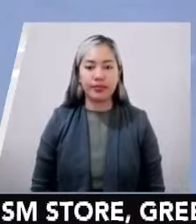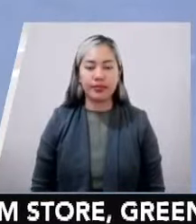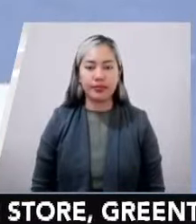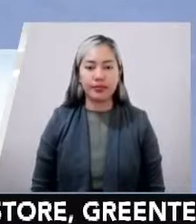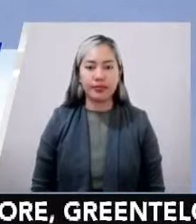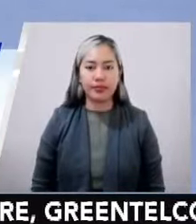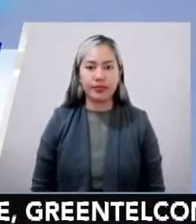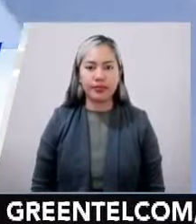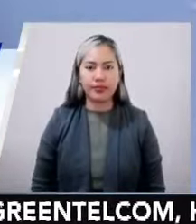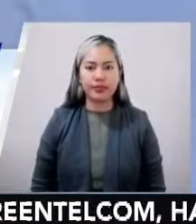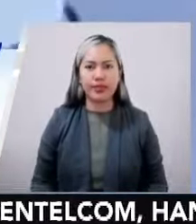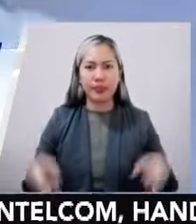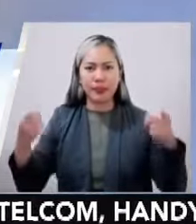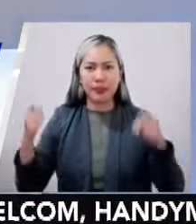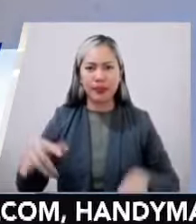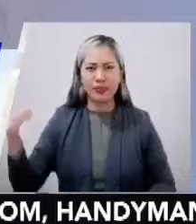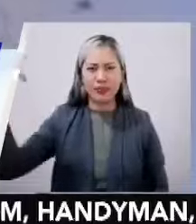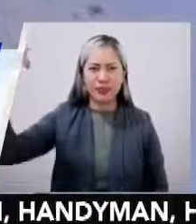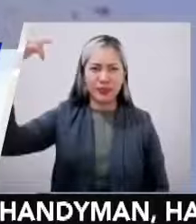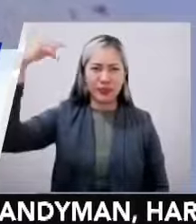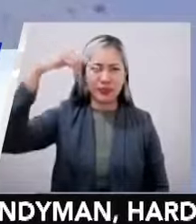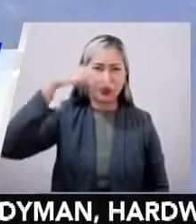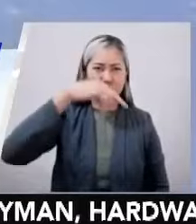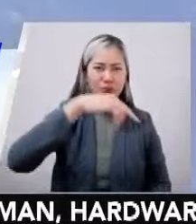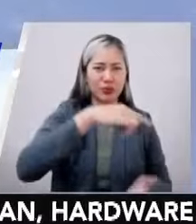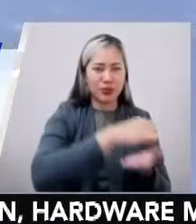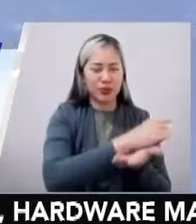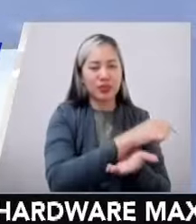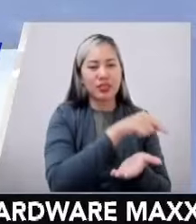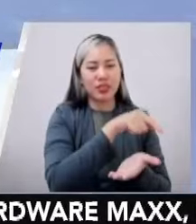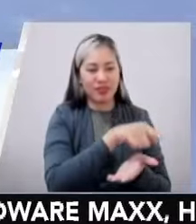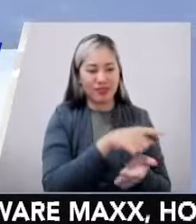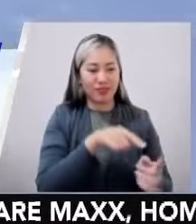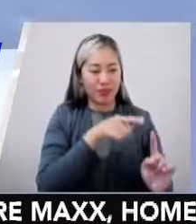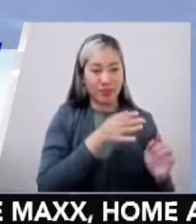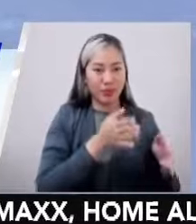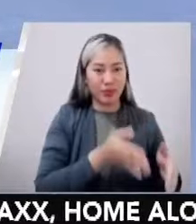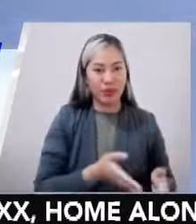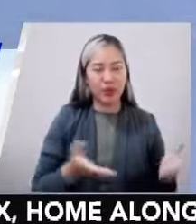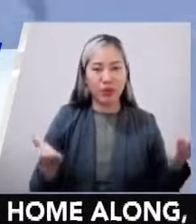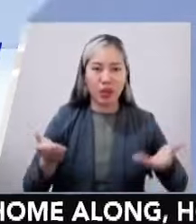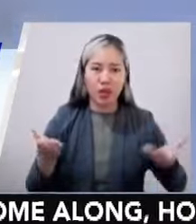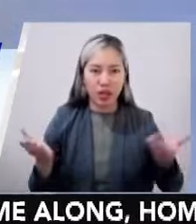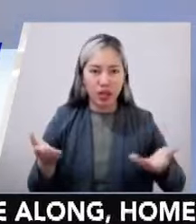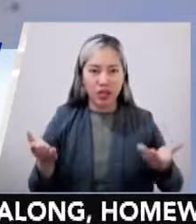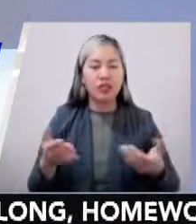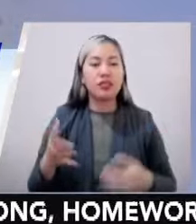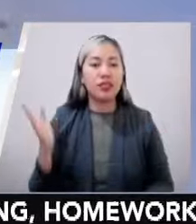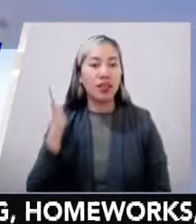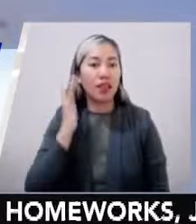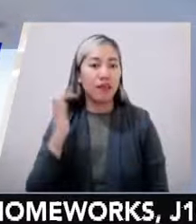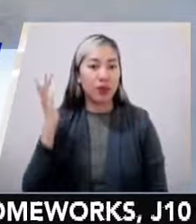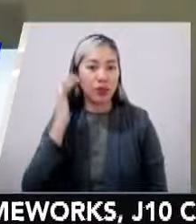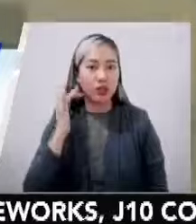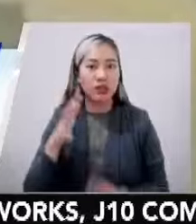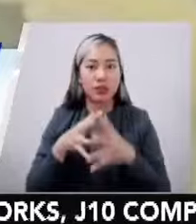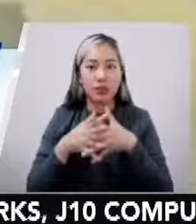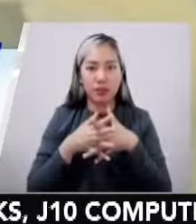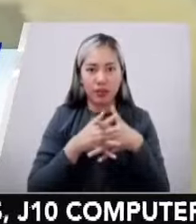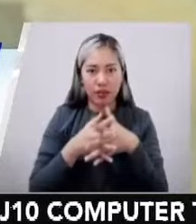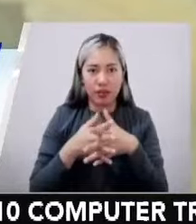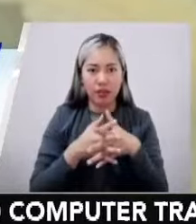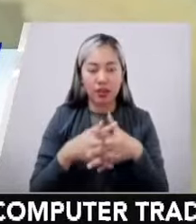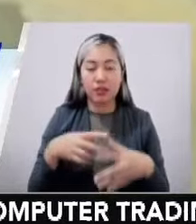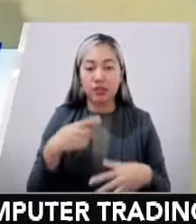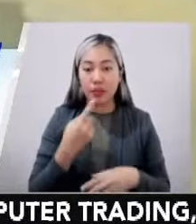Muntik mahagip ng dumausdos na eroplano ang isang bystander sa golf course na yan sa Sacramento, California sa Amerika. Ayon sa ulat ng